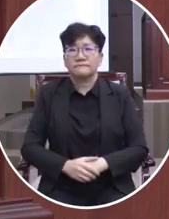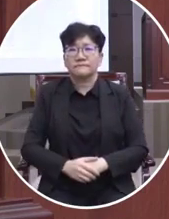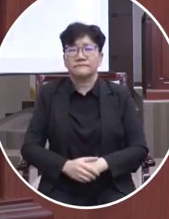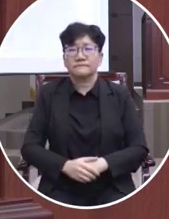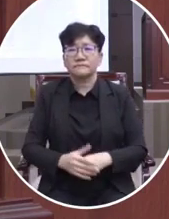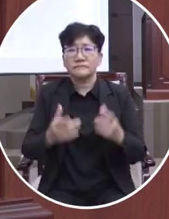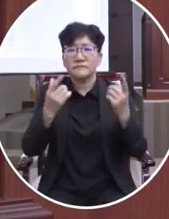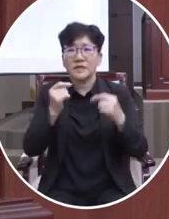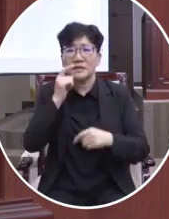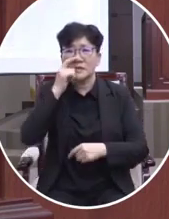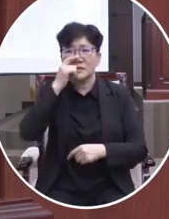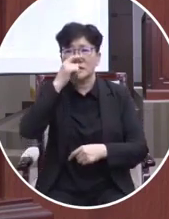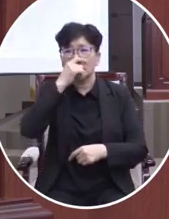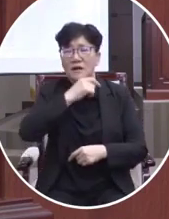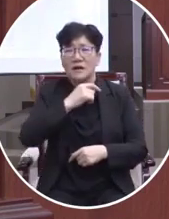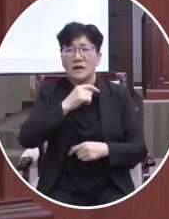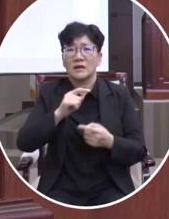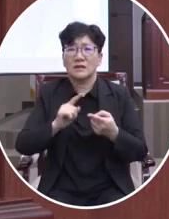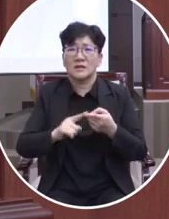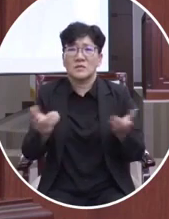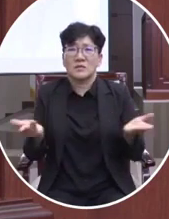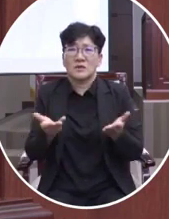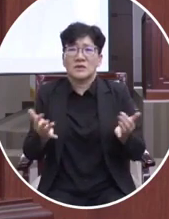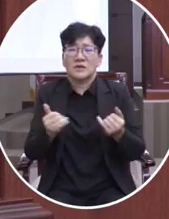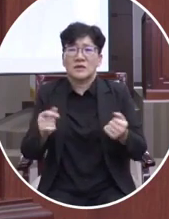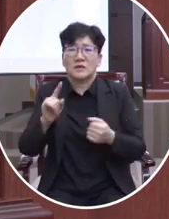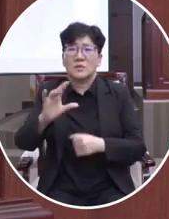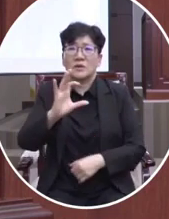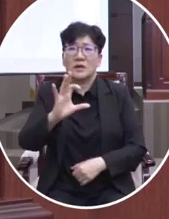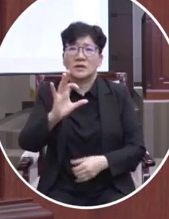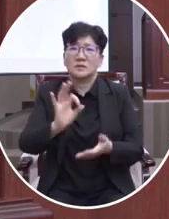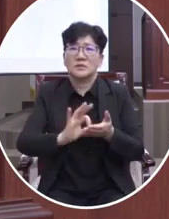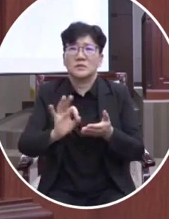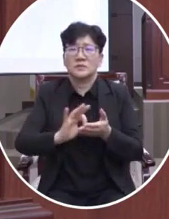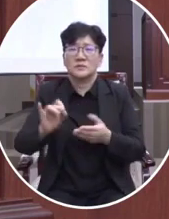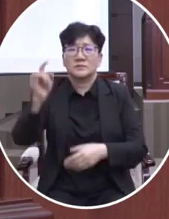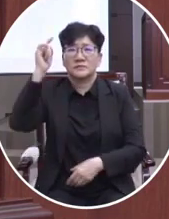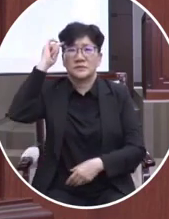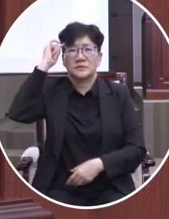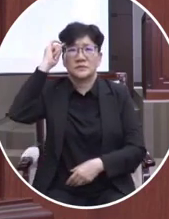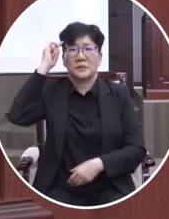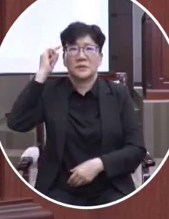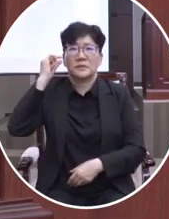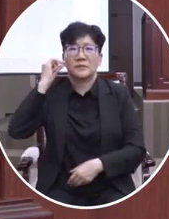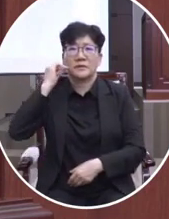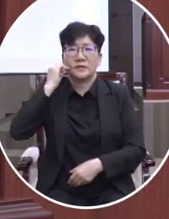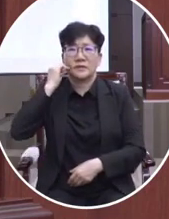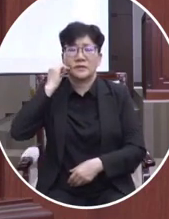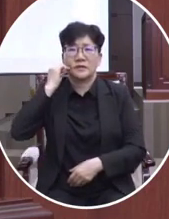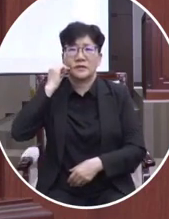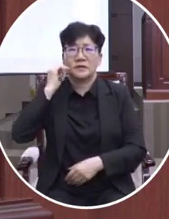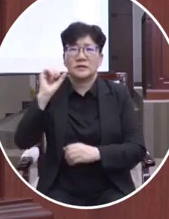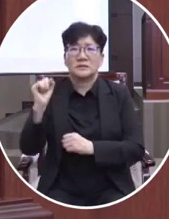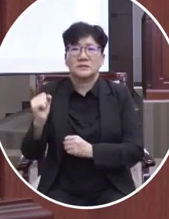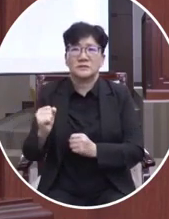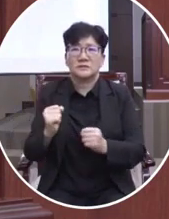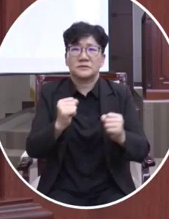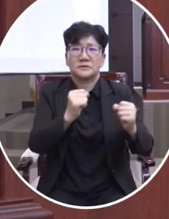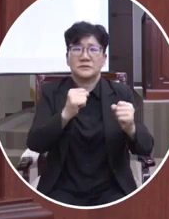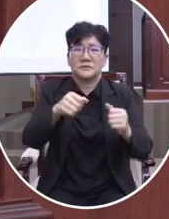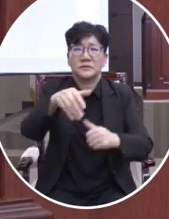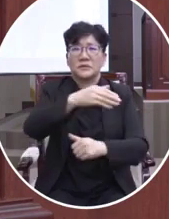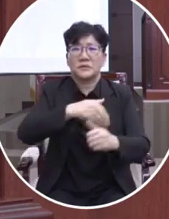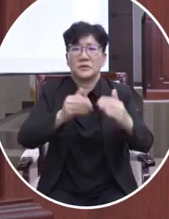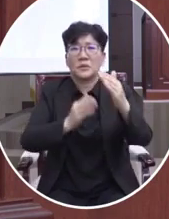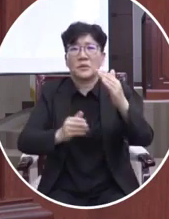이렇게 더럽다 보니 노동자들은이 화장실을 이용할 생각도 하지 않고 차를 끌고 나가